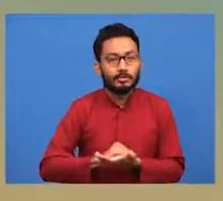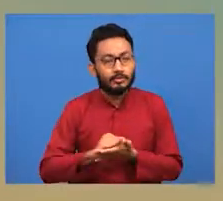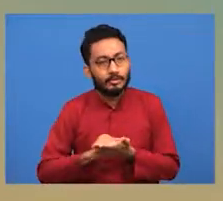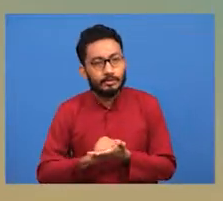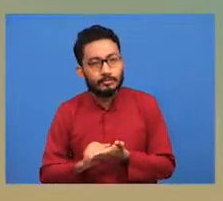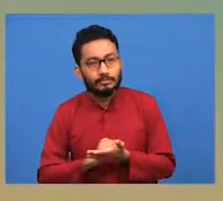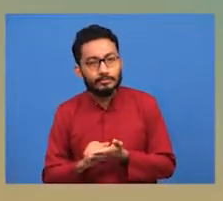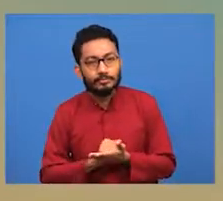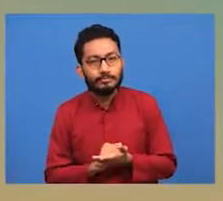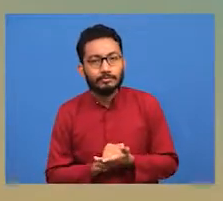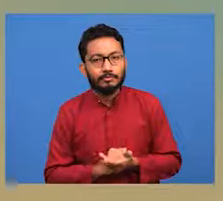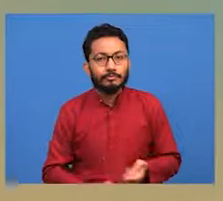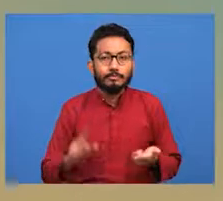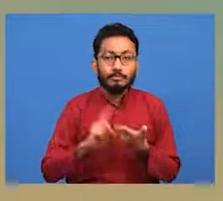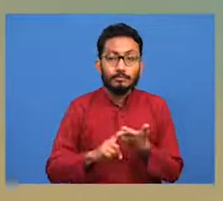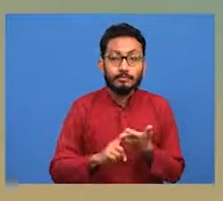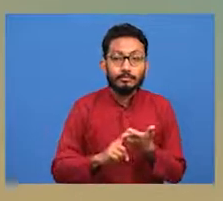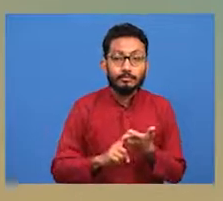Ketiga, membelok.